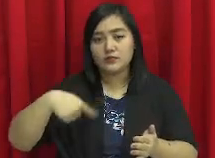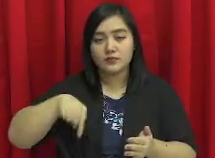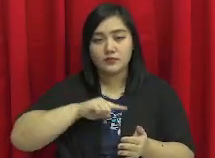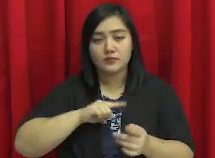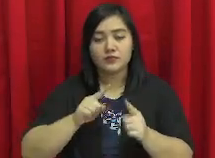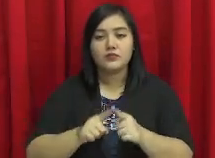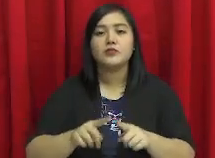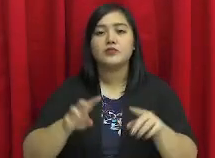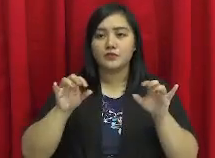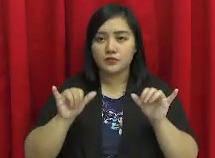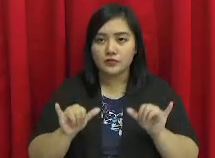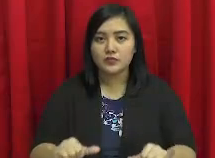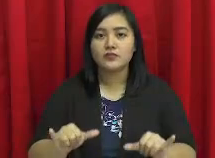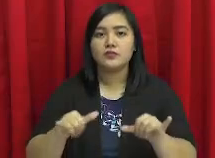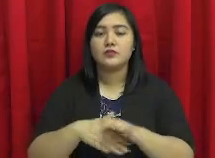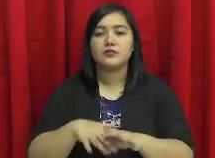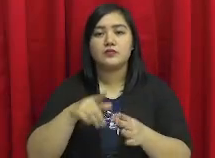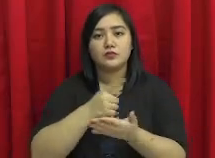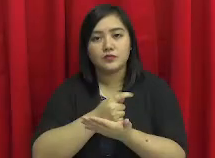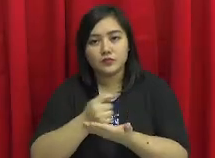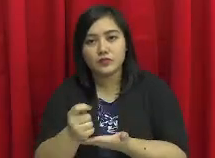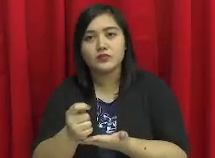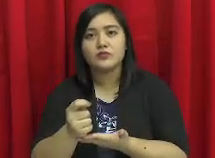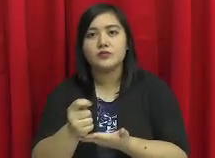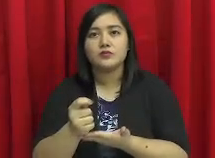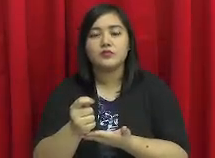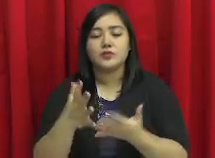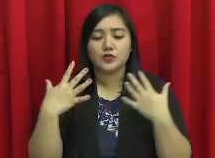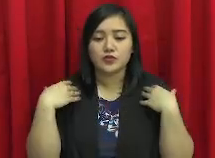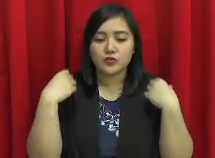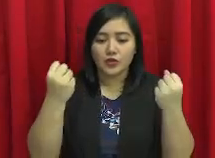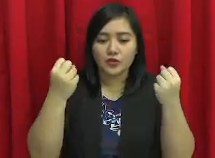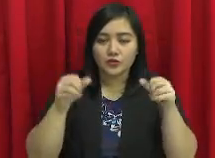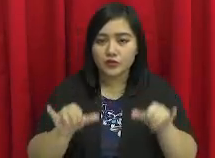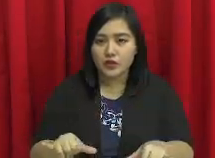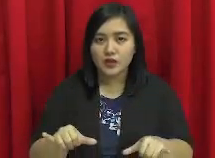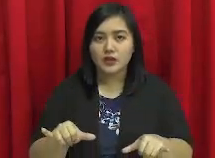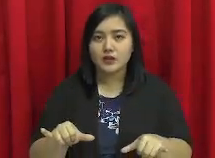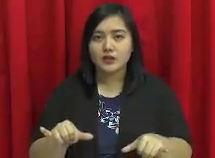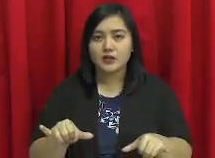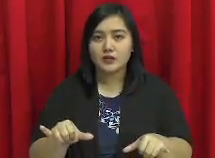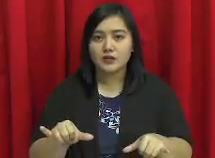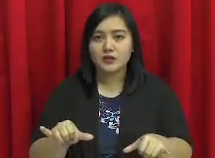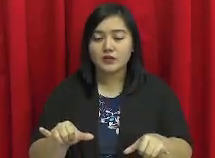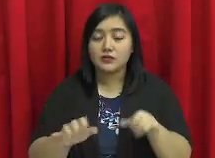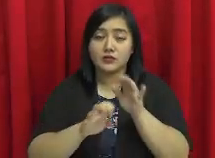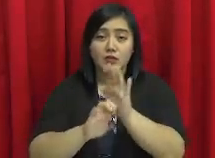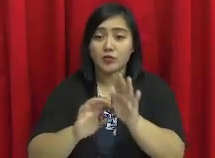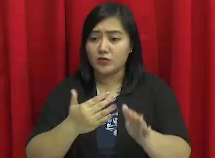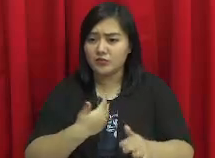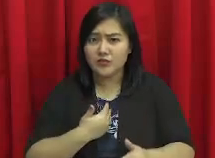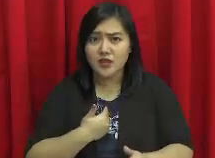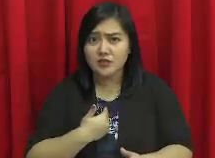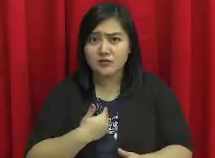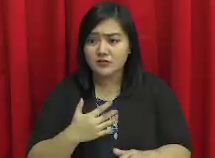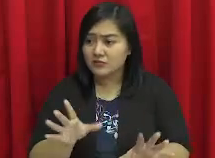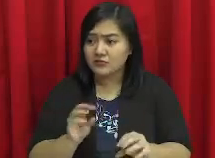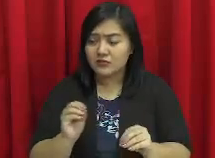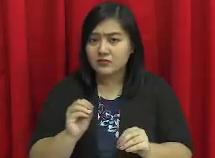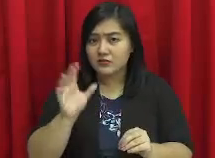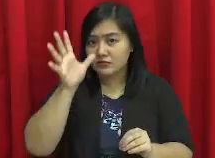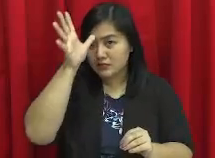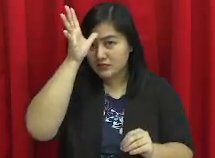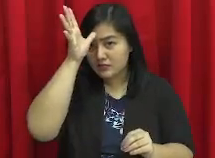maging firm. Sabi ko nga sa inyo, mga kapatid, ako nga mismo eh, walang tatay. Yeah. Yeah, walang tatay good. Na